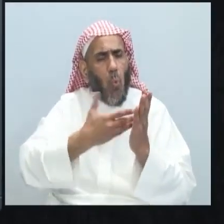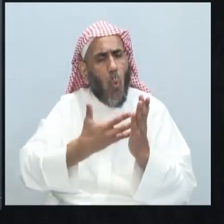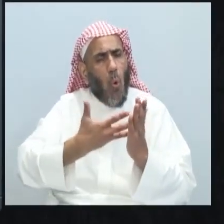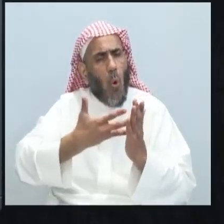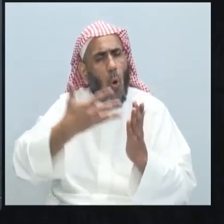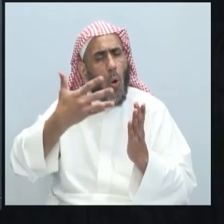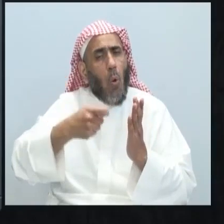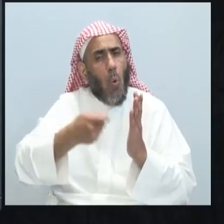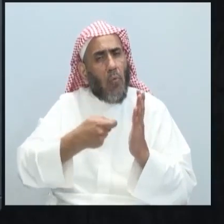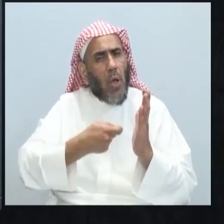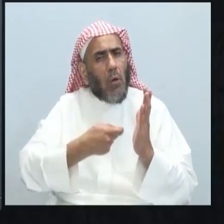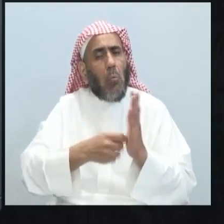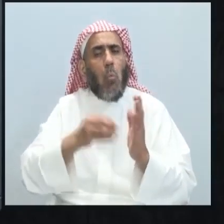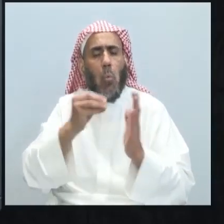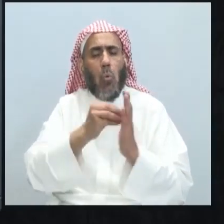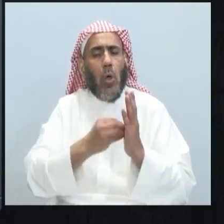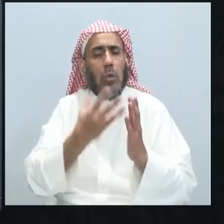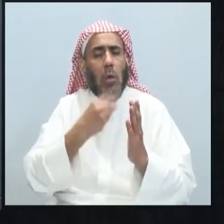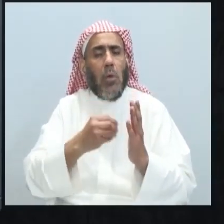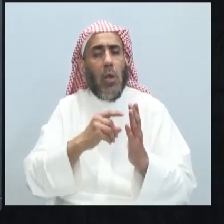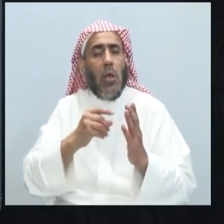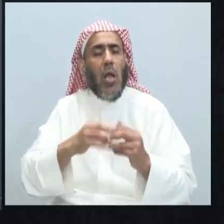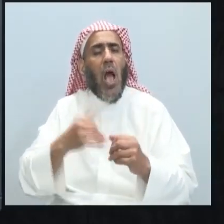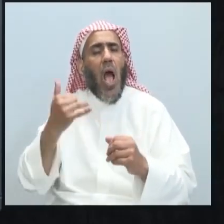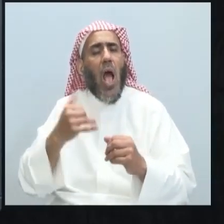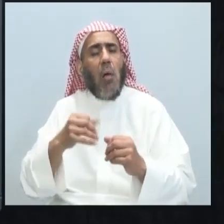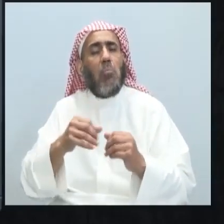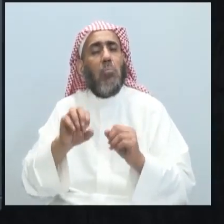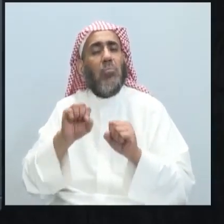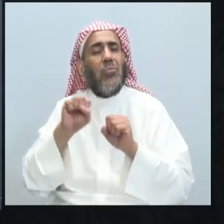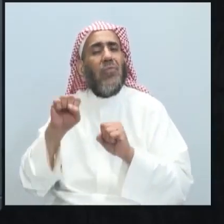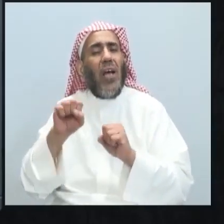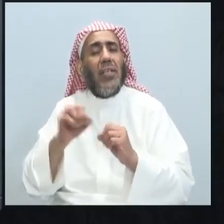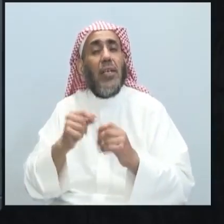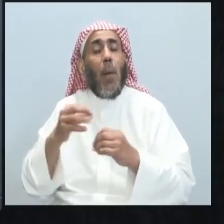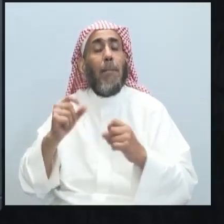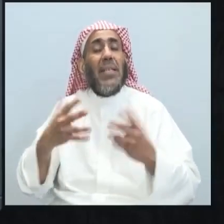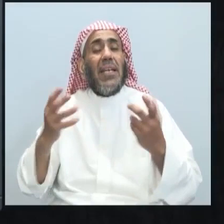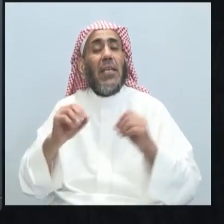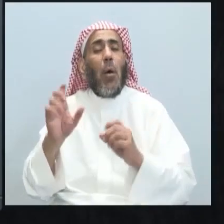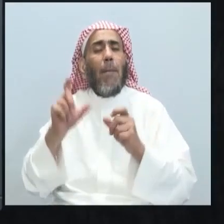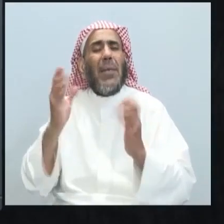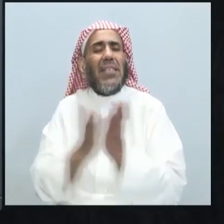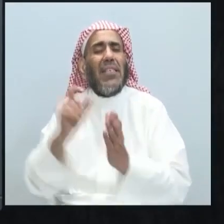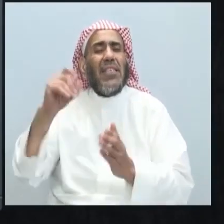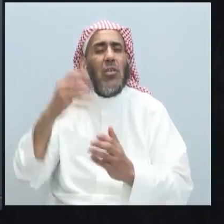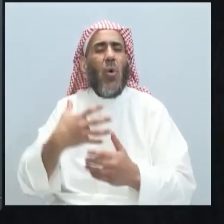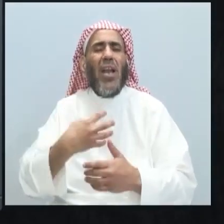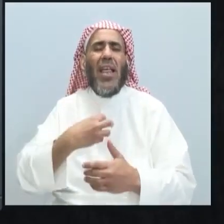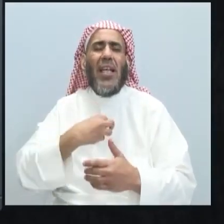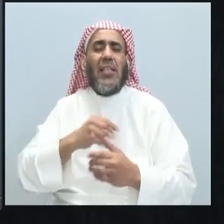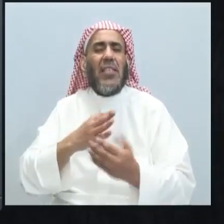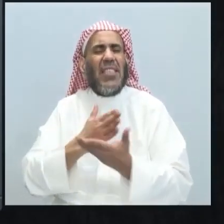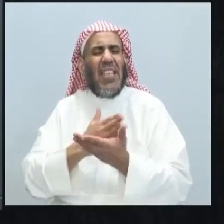جدا وفيها ايضا موضوعات جميله هنا اهم السمات نحن قلنا ان مدرسه الديوان اصلا فيها الحديث عن